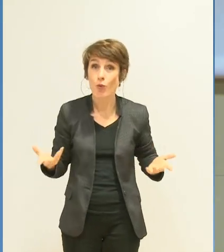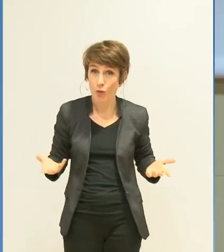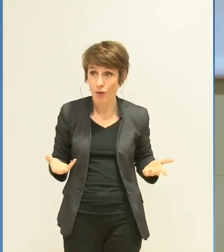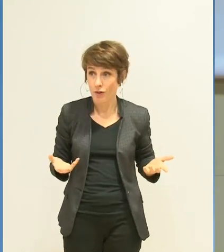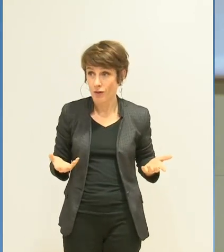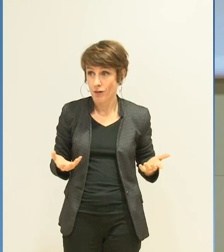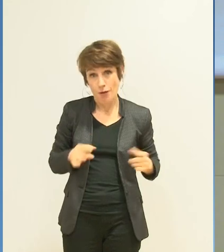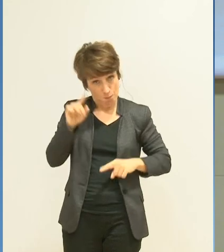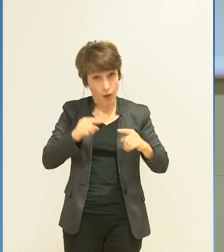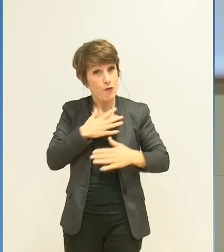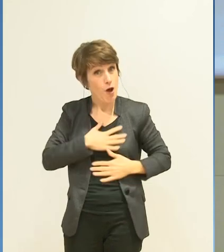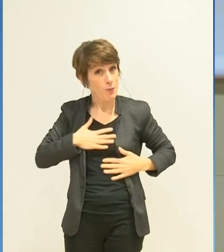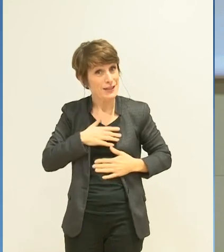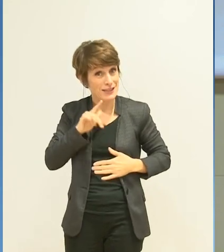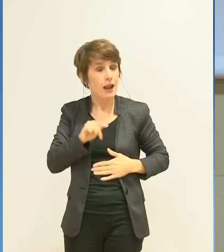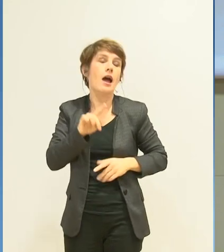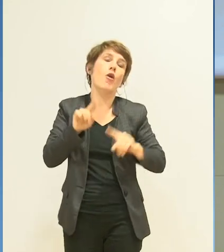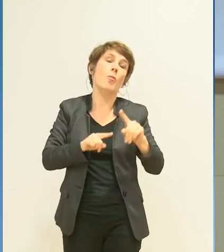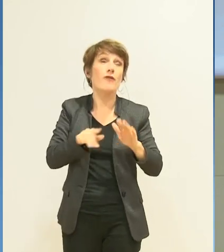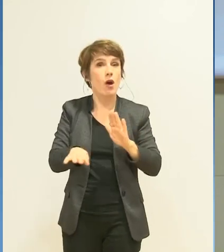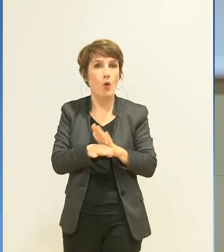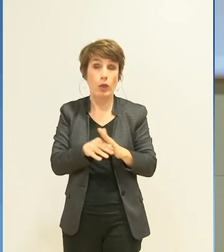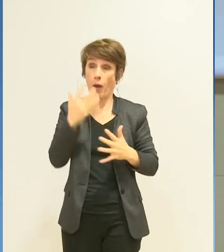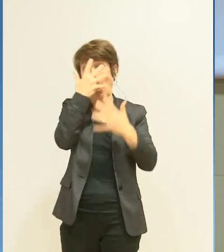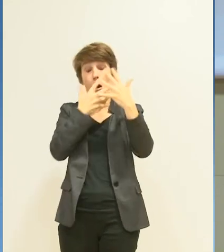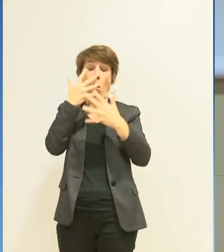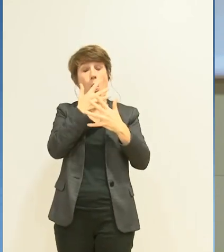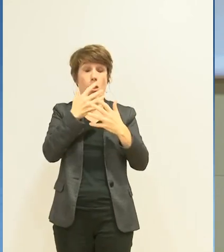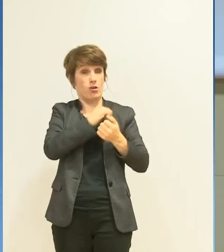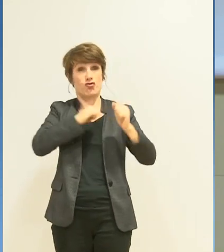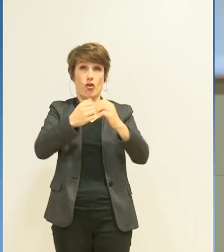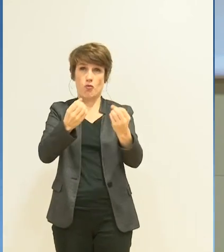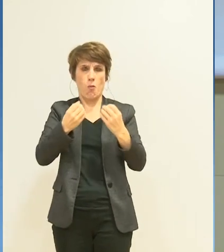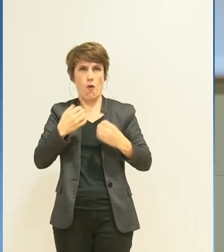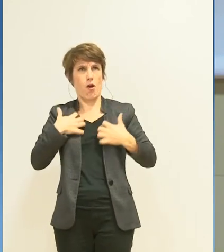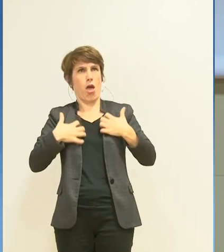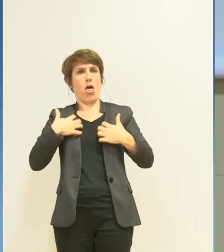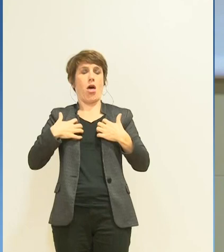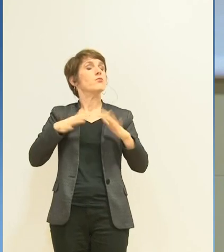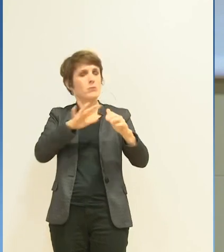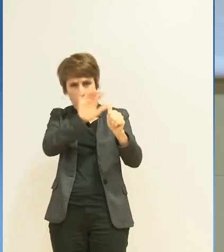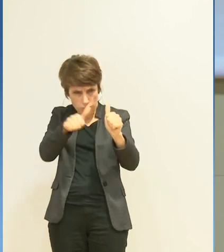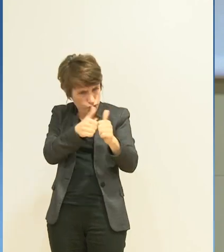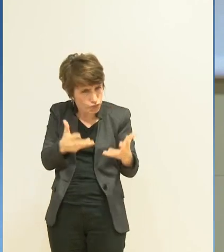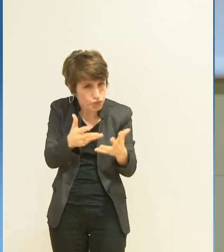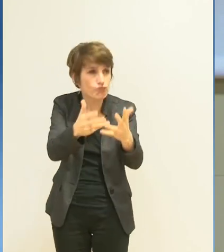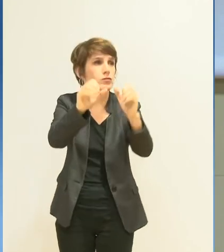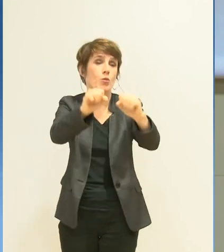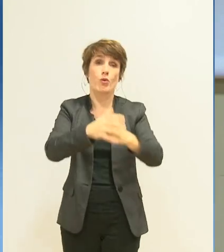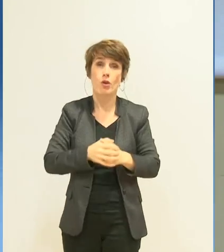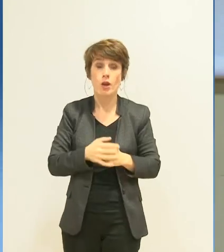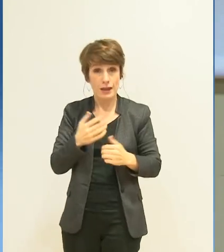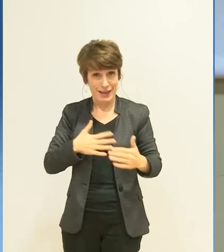parfois nécessiter un accompagnement au changement fort nous sommes tous ce résistant au changement mais je crois que nous pouvons pour cela nous